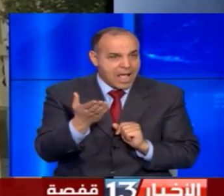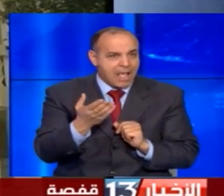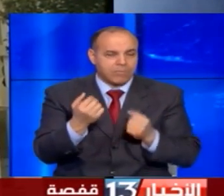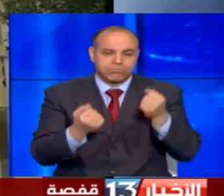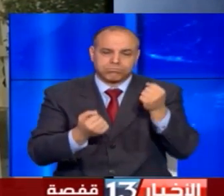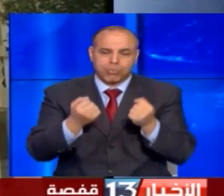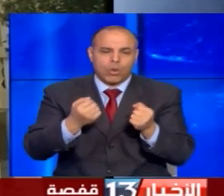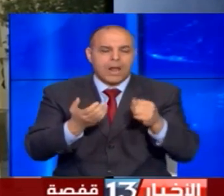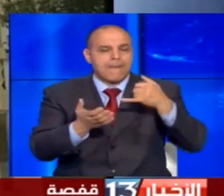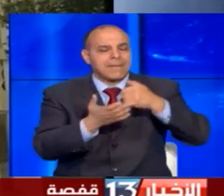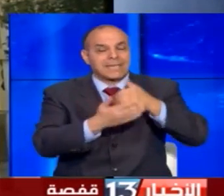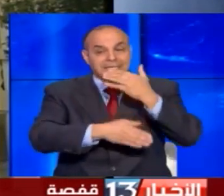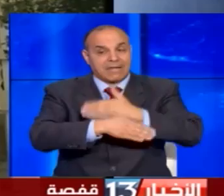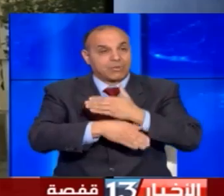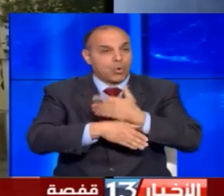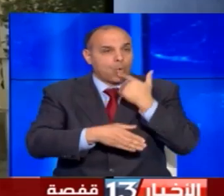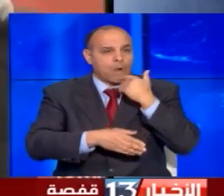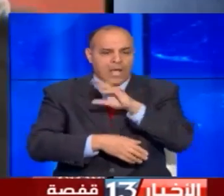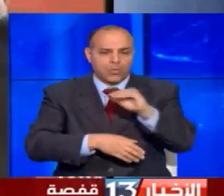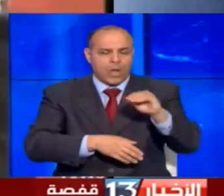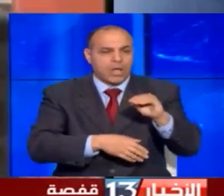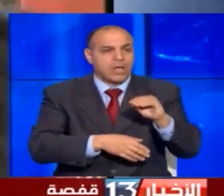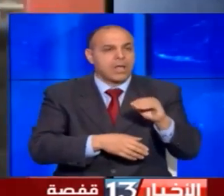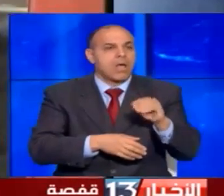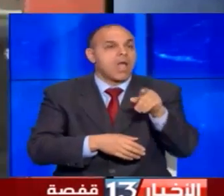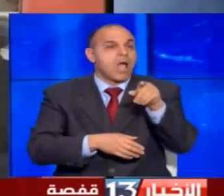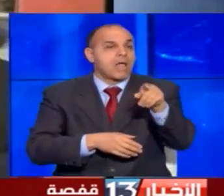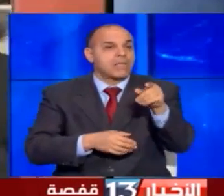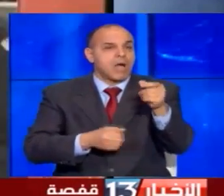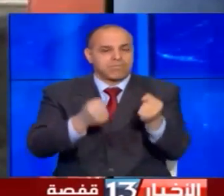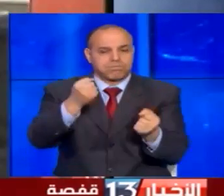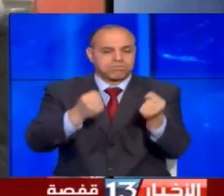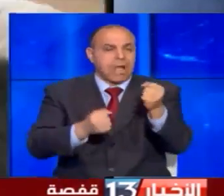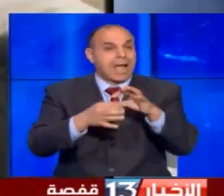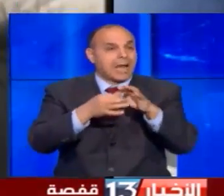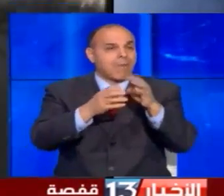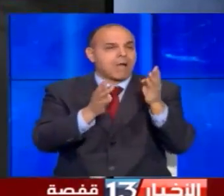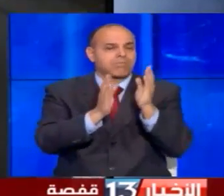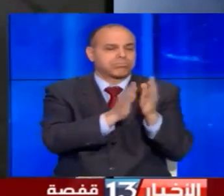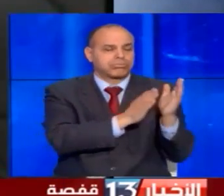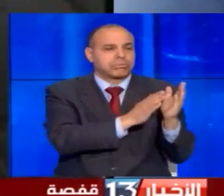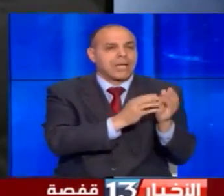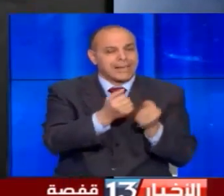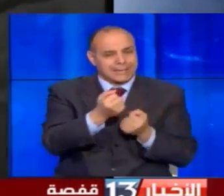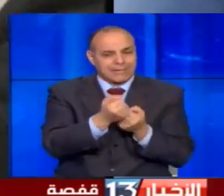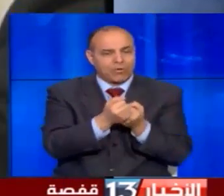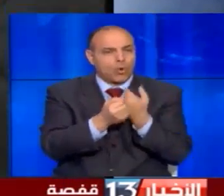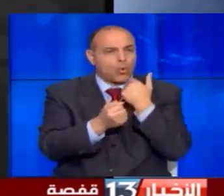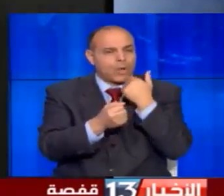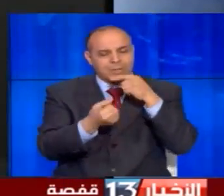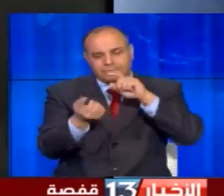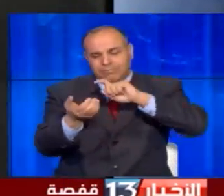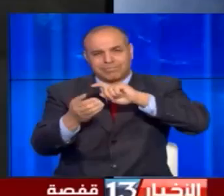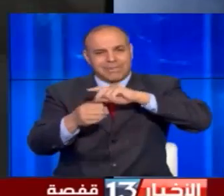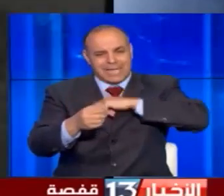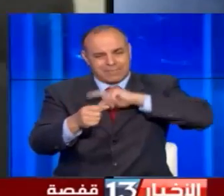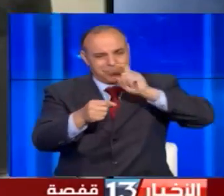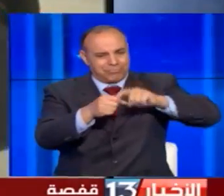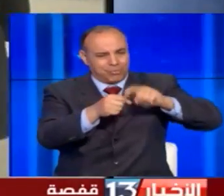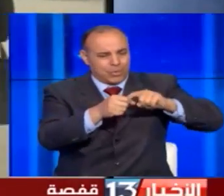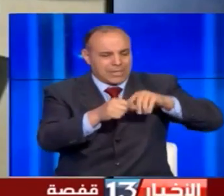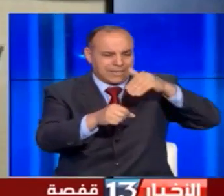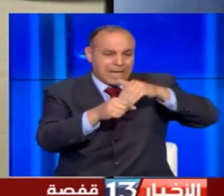وسط مدينة قفصة وأسواقها، أمنتها مكاتب متنقلة لمزيد دفع عمليات التسجيل للاستحقاق